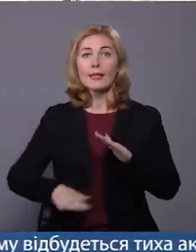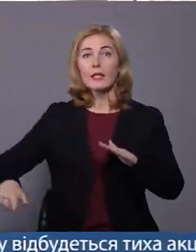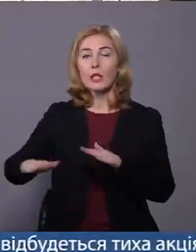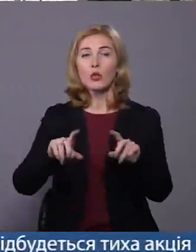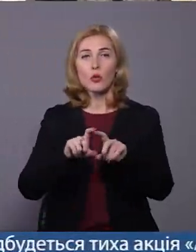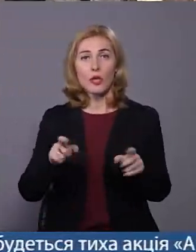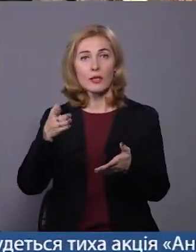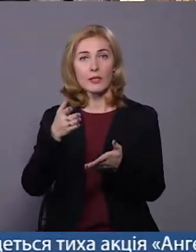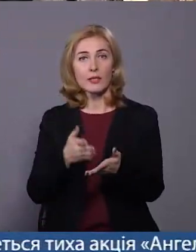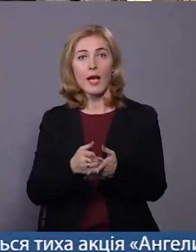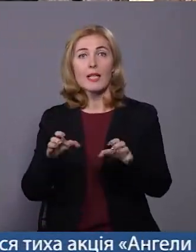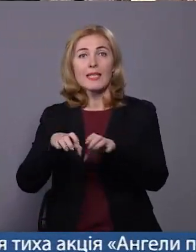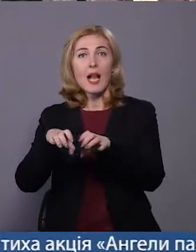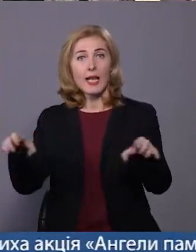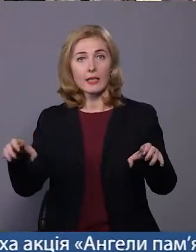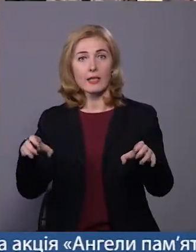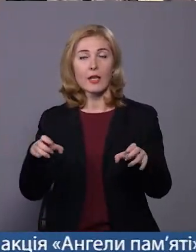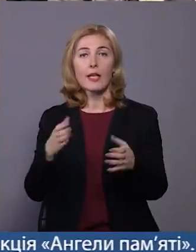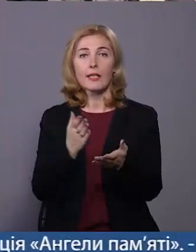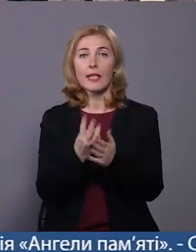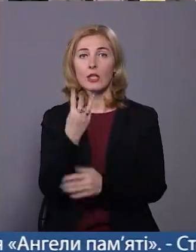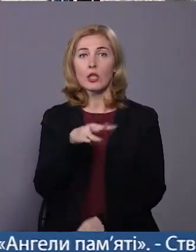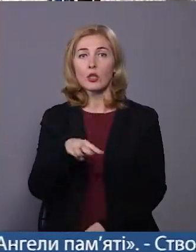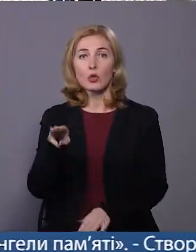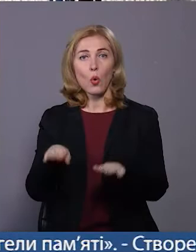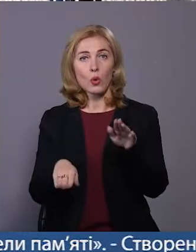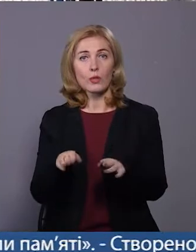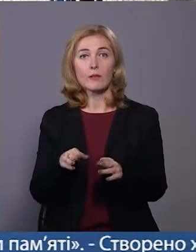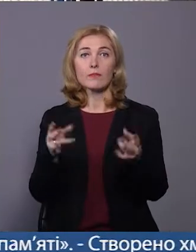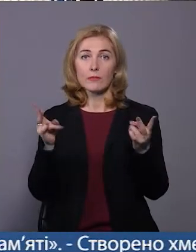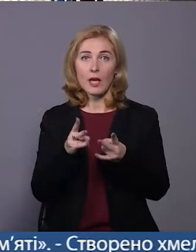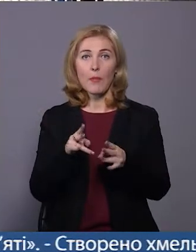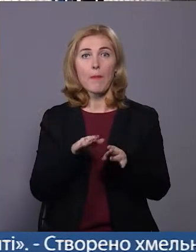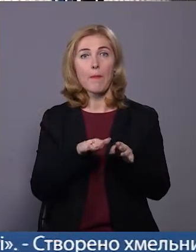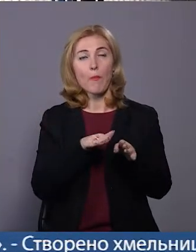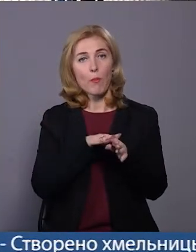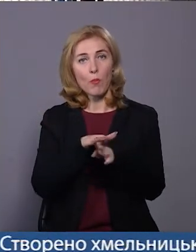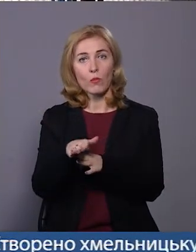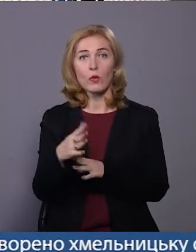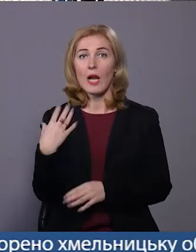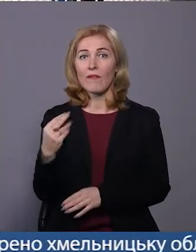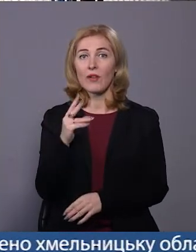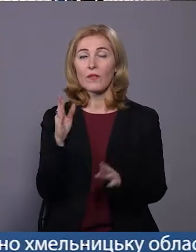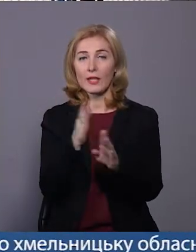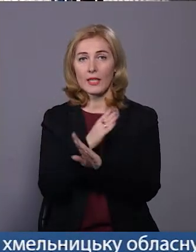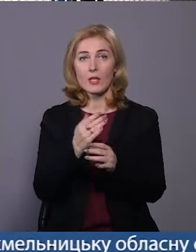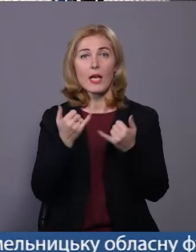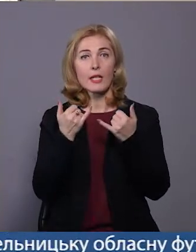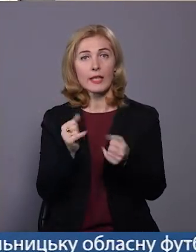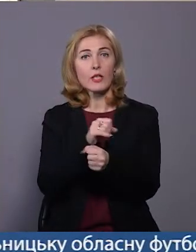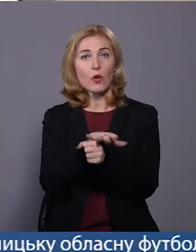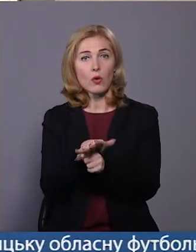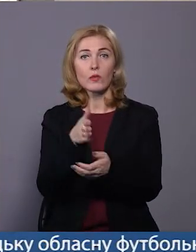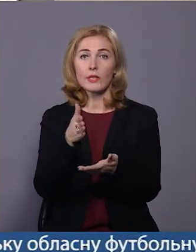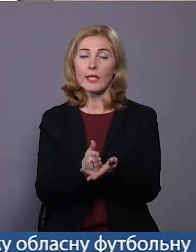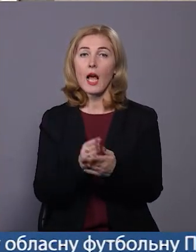діє кисневий кріоциліндр об'ємом 3 тонни, який за потреби поповнюють з підприємства «Львівкисень». Нині в закладі з коронавірусом